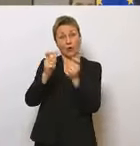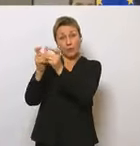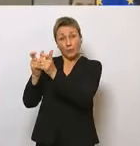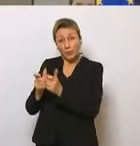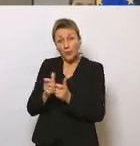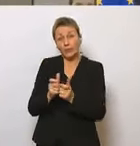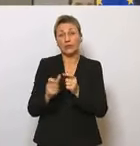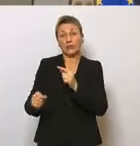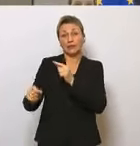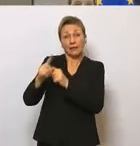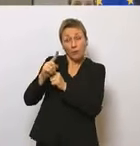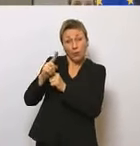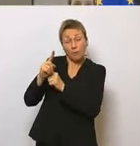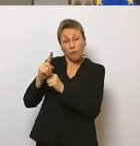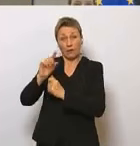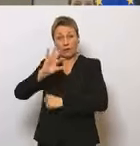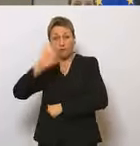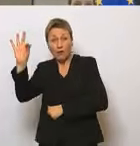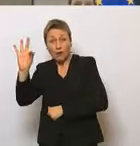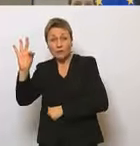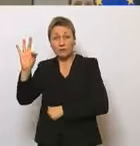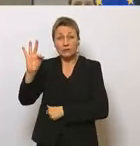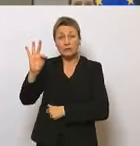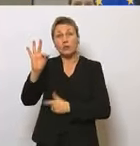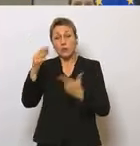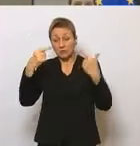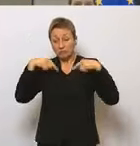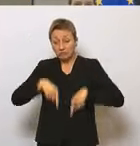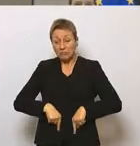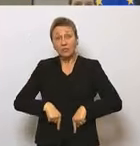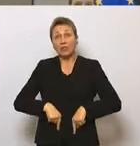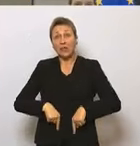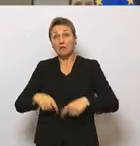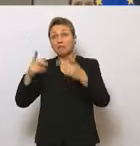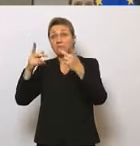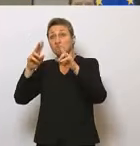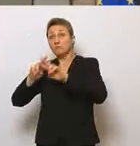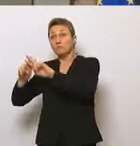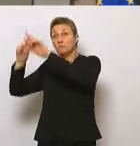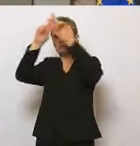petites start-up en France et dans d'autres États membres de l'Union européenne,